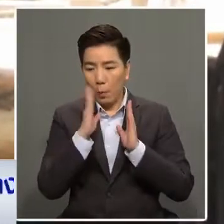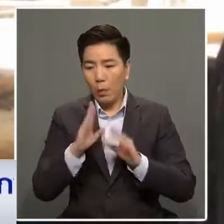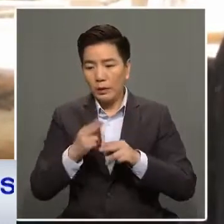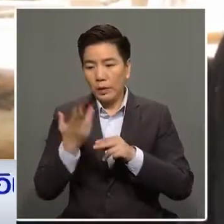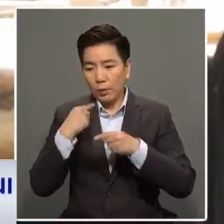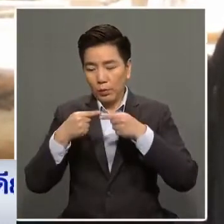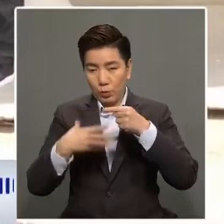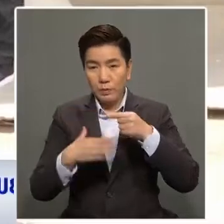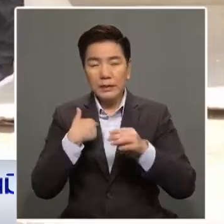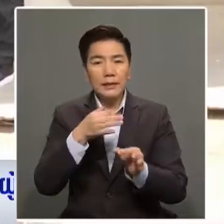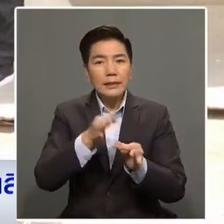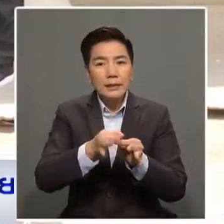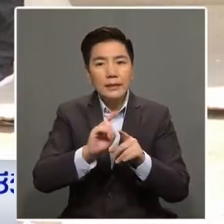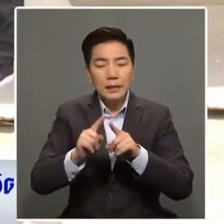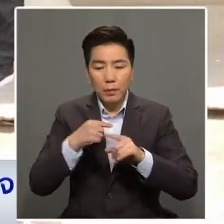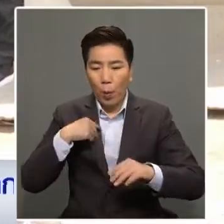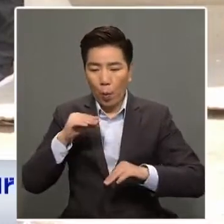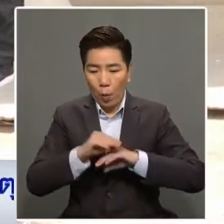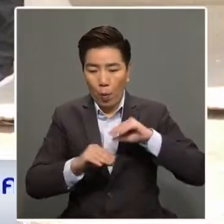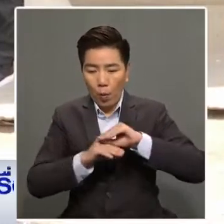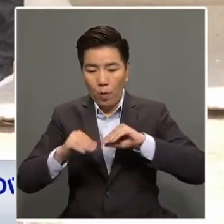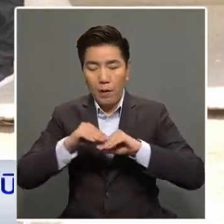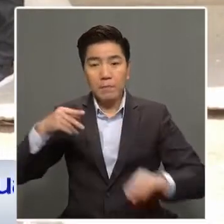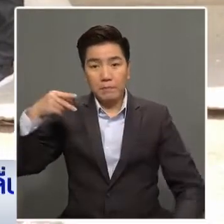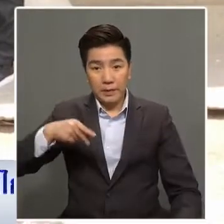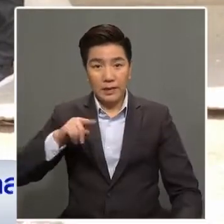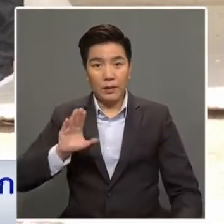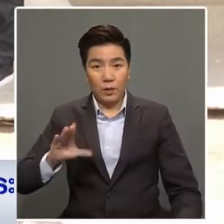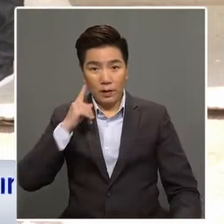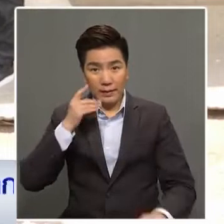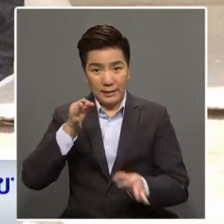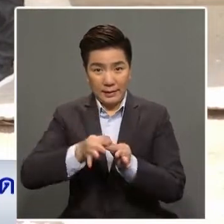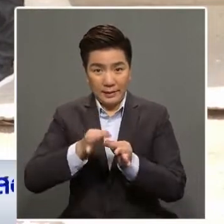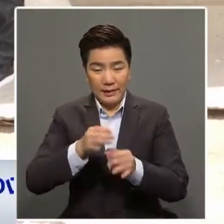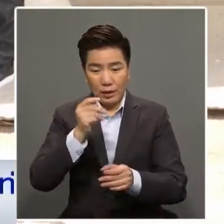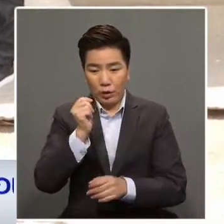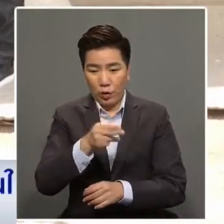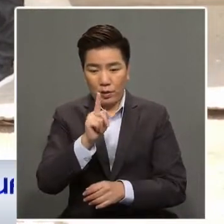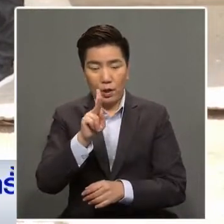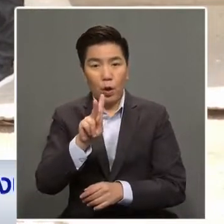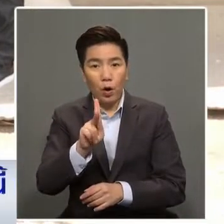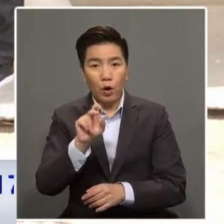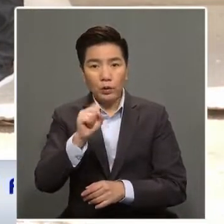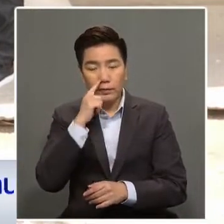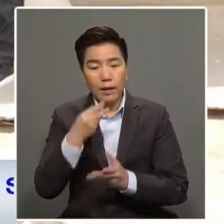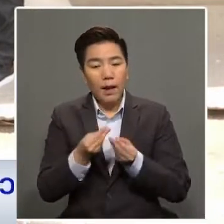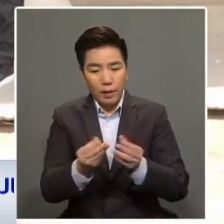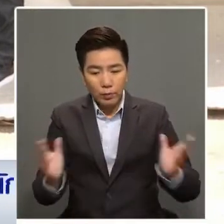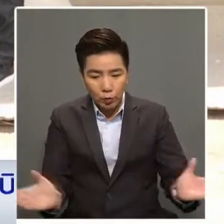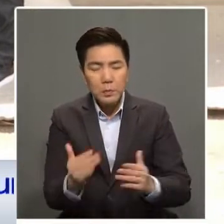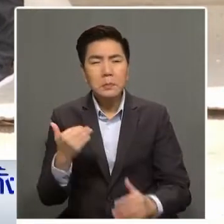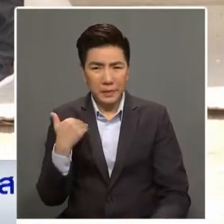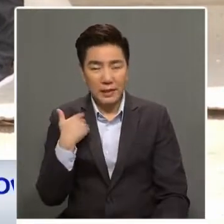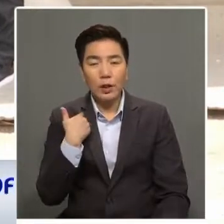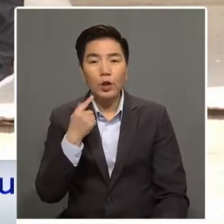สินเชื่ออื่นๆสินเชื่อโครงการพิเศษที่ธกส.ต้องการสนับสนุนให้กับเกษตรกรหรือลูกค้าธกส.ก็ยังมีอยู่ครับสาม